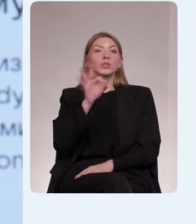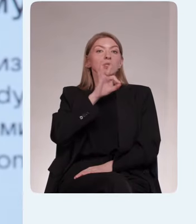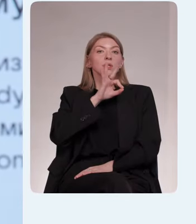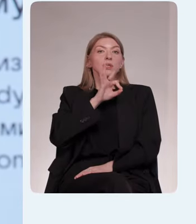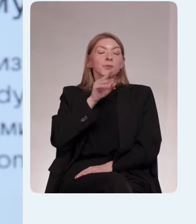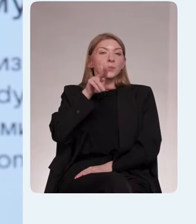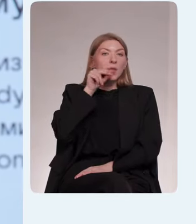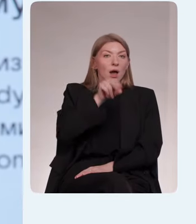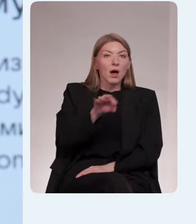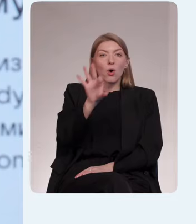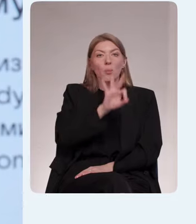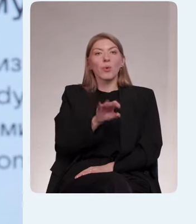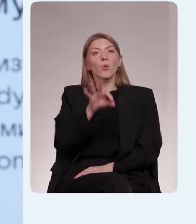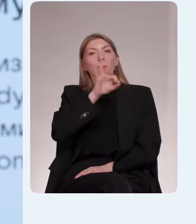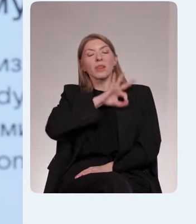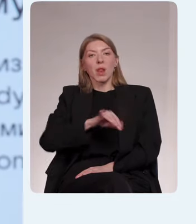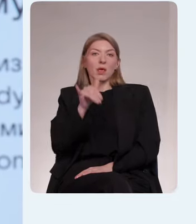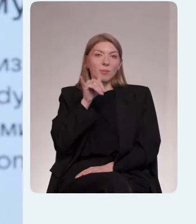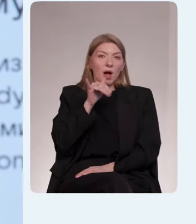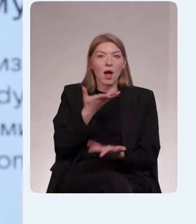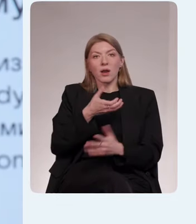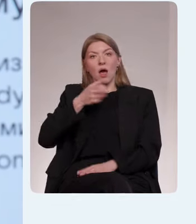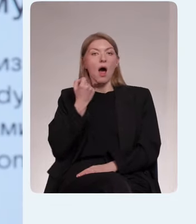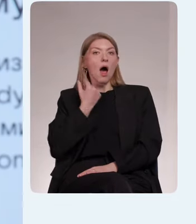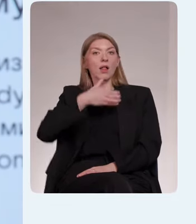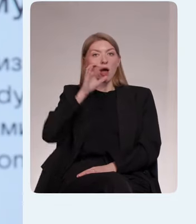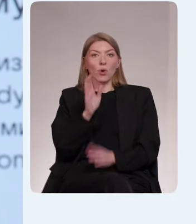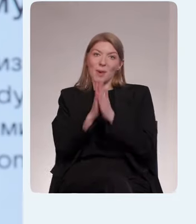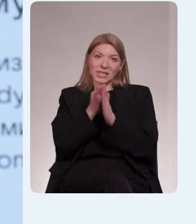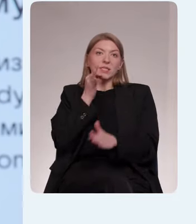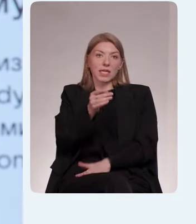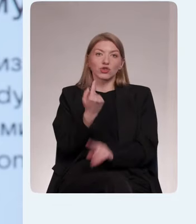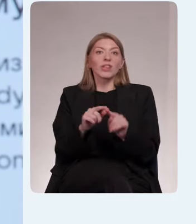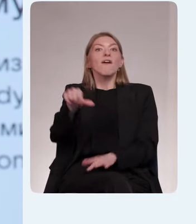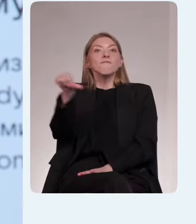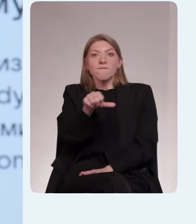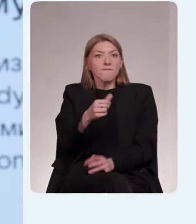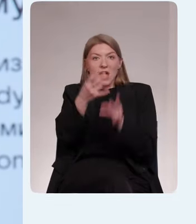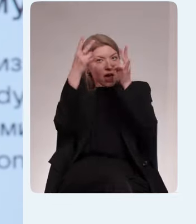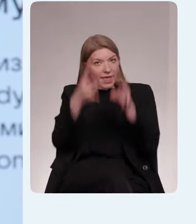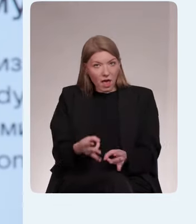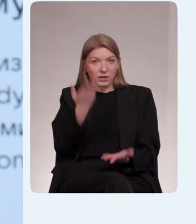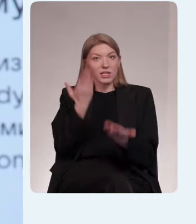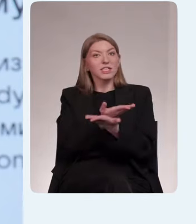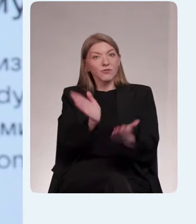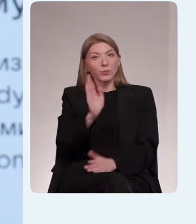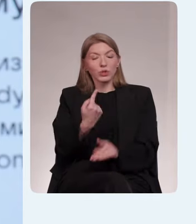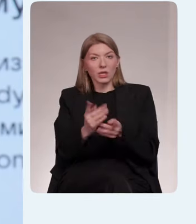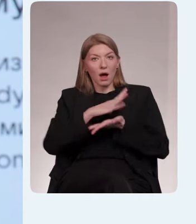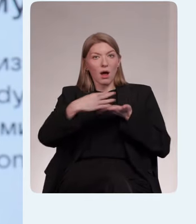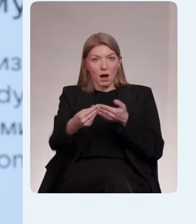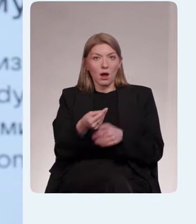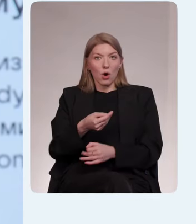алкоголя, табака, что-то такое. Меня попросили сказать, что это вредно, и если вы будете это употреблять, то